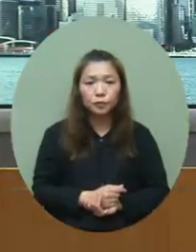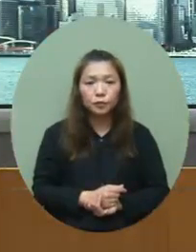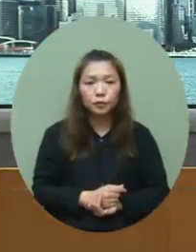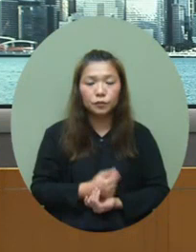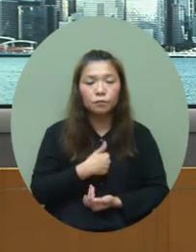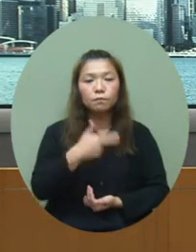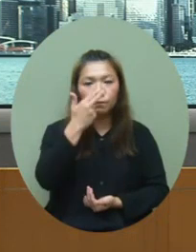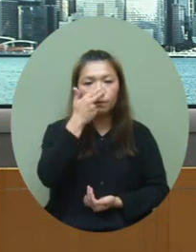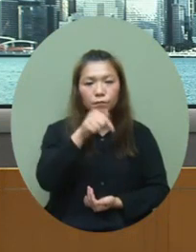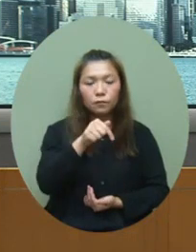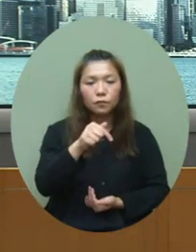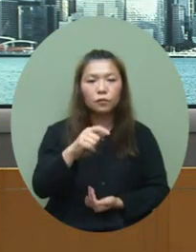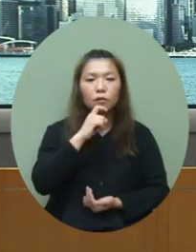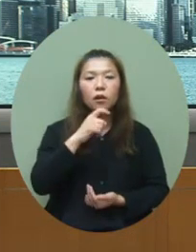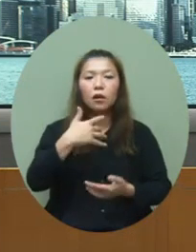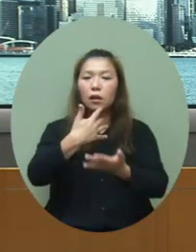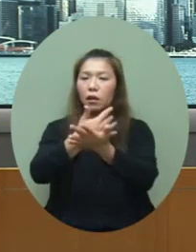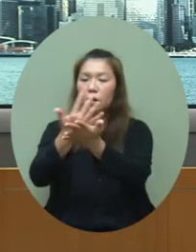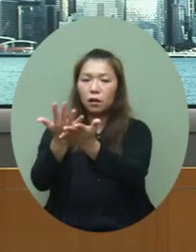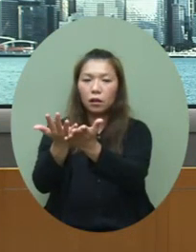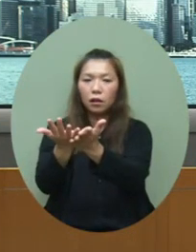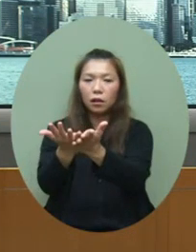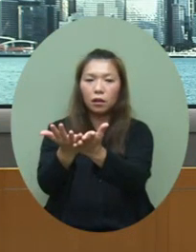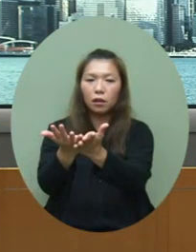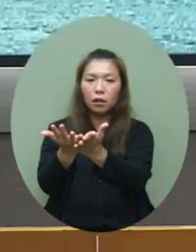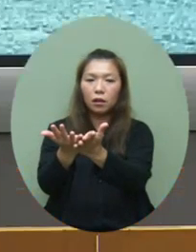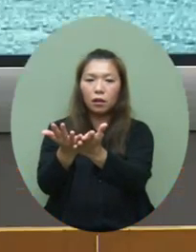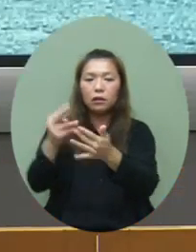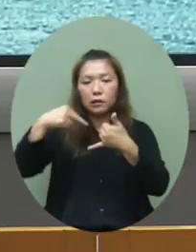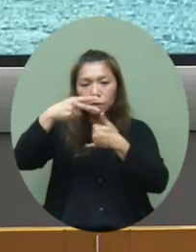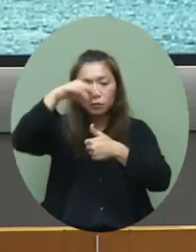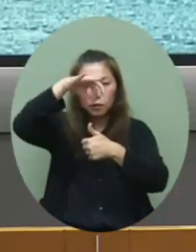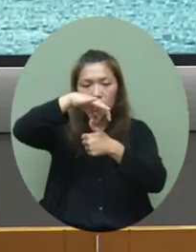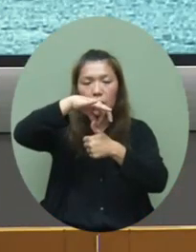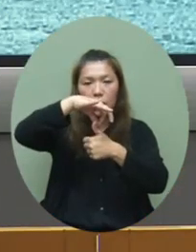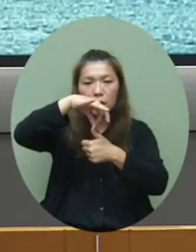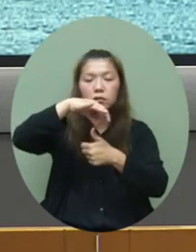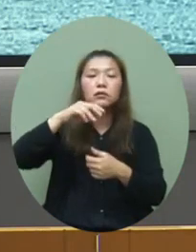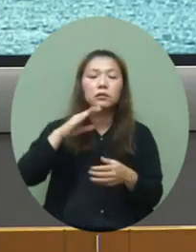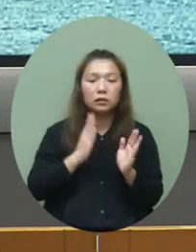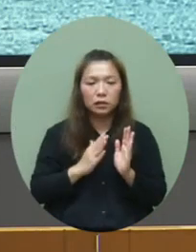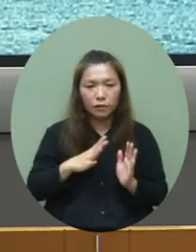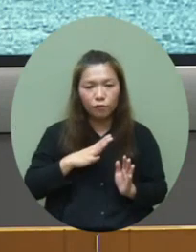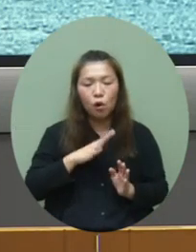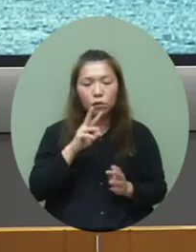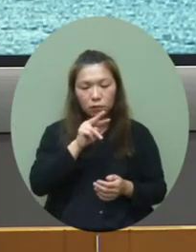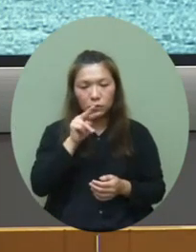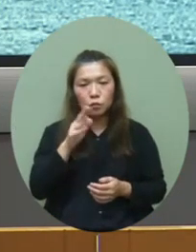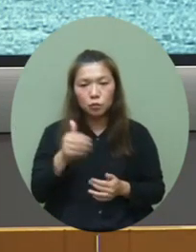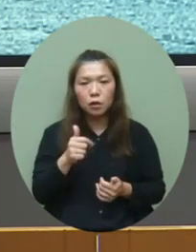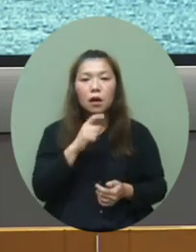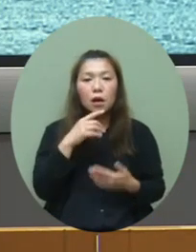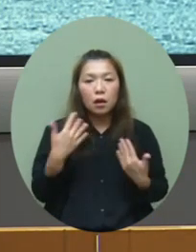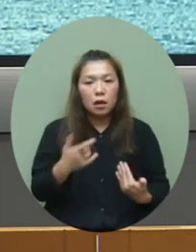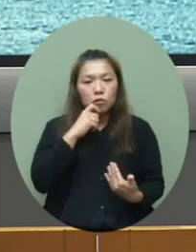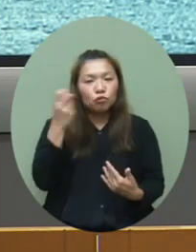我相信各方面都會睇住嗰個在個檢疫站的情況的，現在當然是希望可以做多